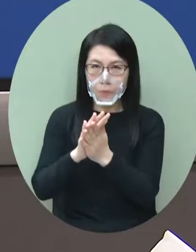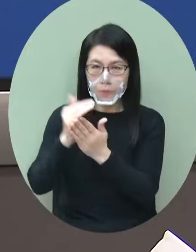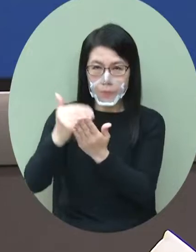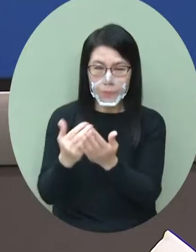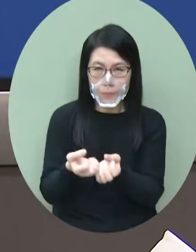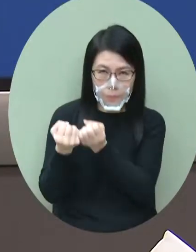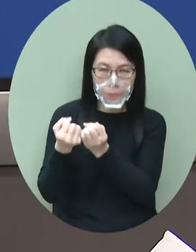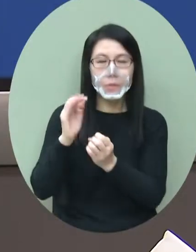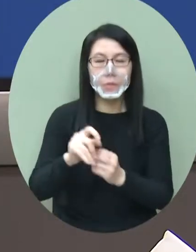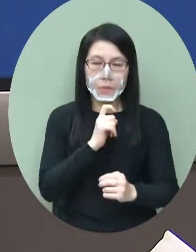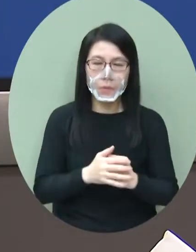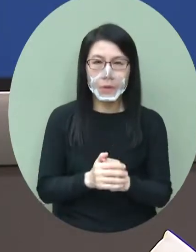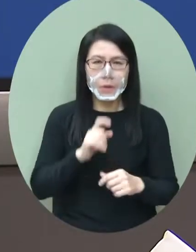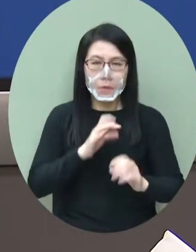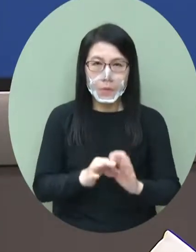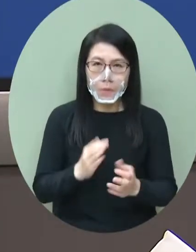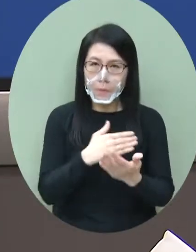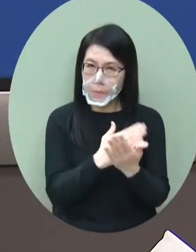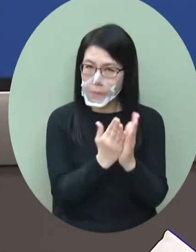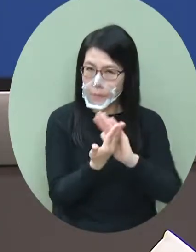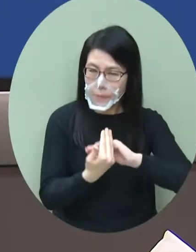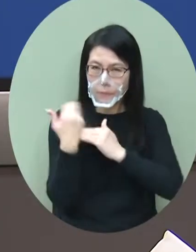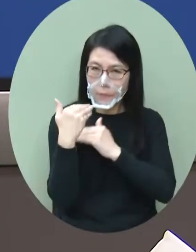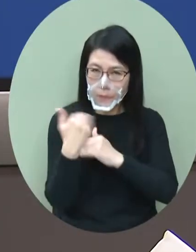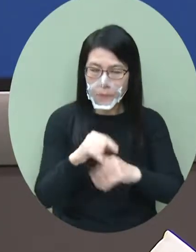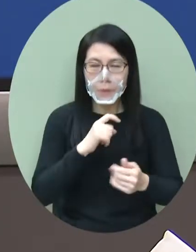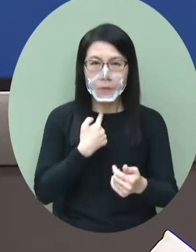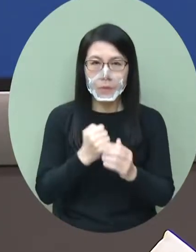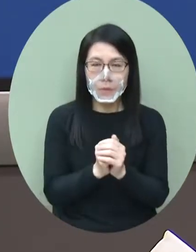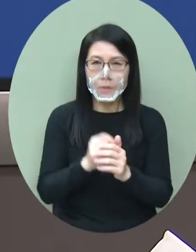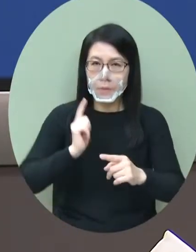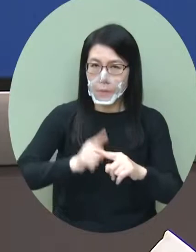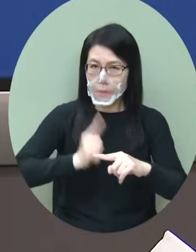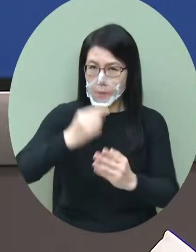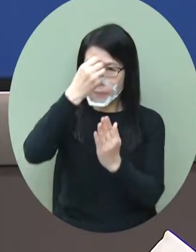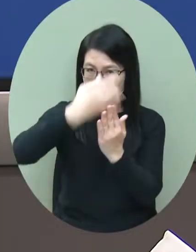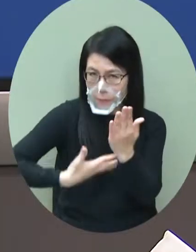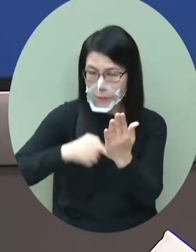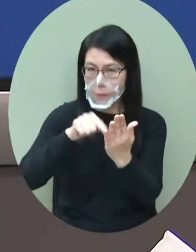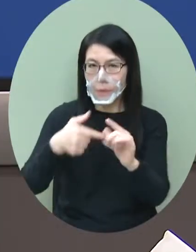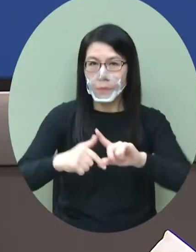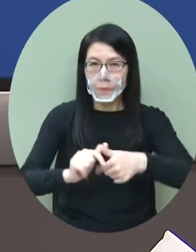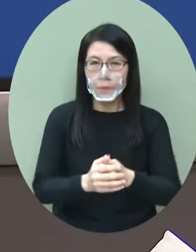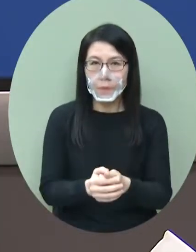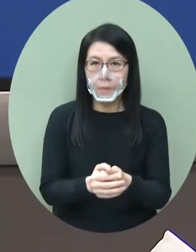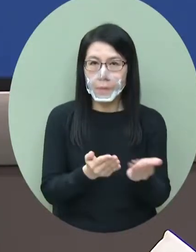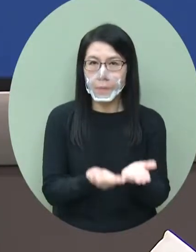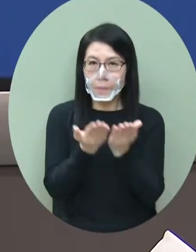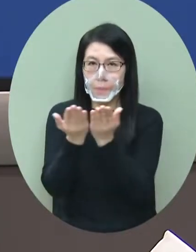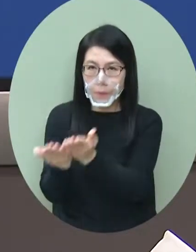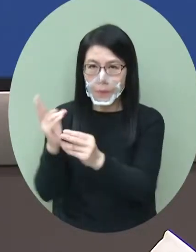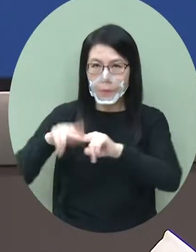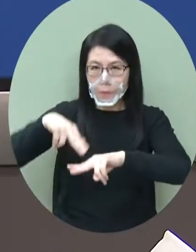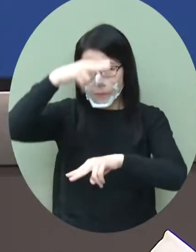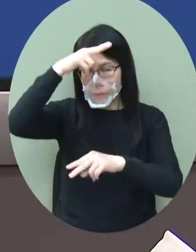是照单全收的这个做法。事实上呢，有关物资的需求呢，真的是以一个清单的形